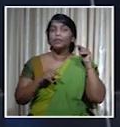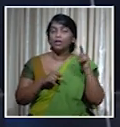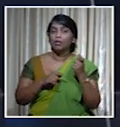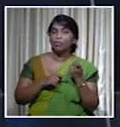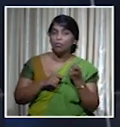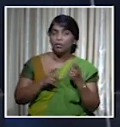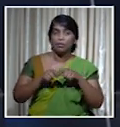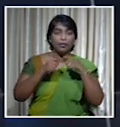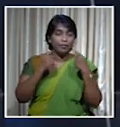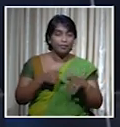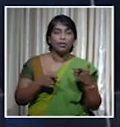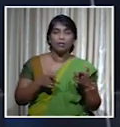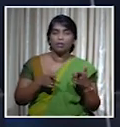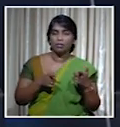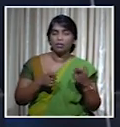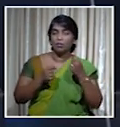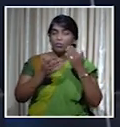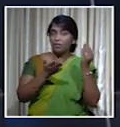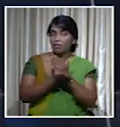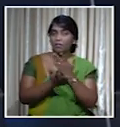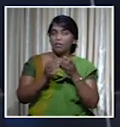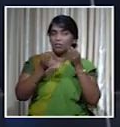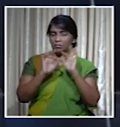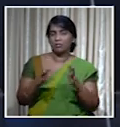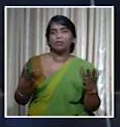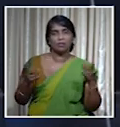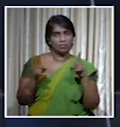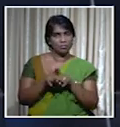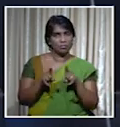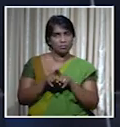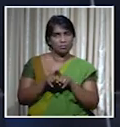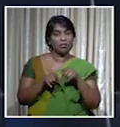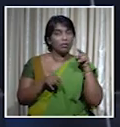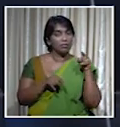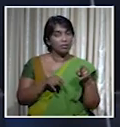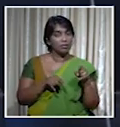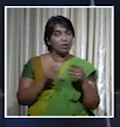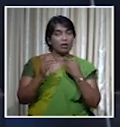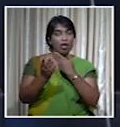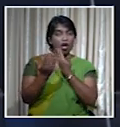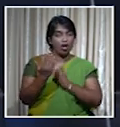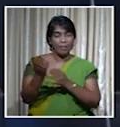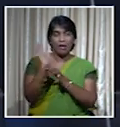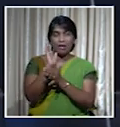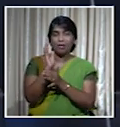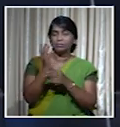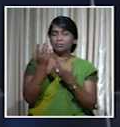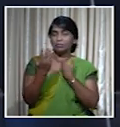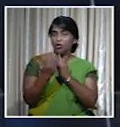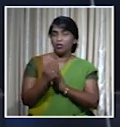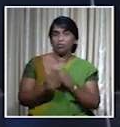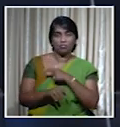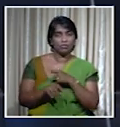මුදල් වියදම් කිරීම හරියට වෙන් කිරීම හරියට සිද්ධ වෙන්නේ නැතුව ඒ නිසා මේ ඇටමිදුළු බද්ධ කිරීම කියන්නේ කරු